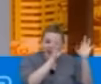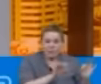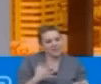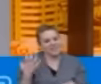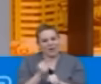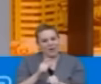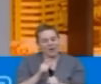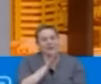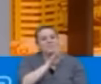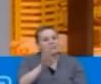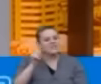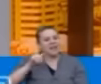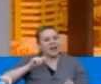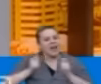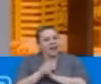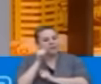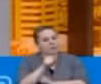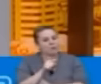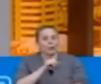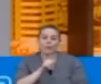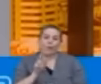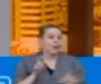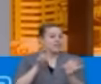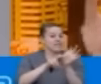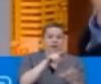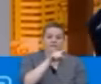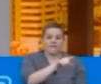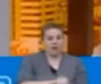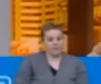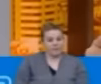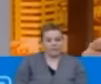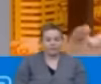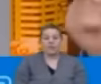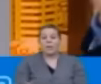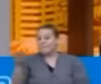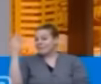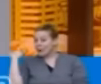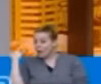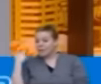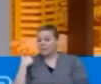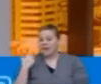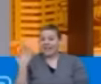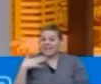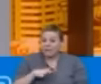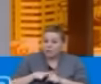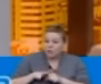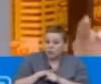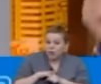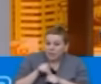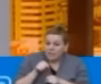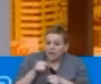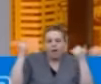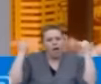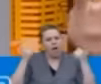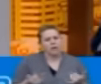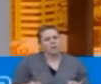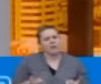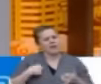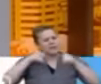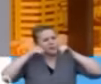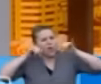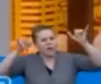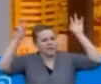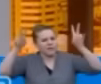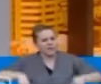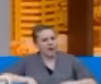נתניהו צריך להחליף ולא להצטרף אליו. ואם קודם הייתי משוכנע בכך, היום אני אצעק את זה מעל